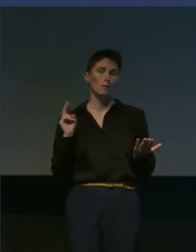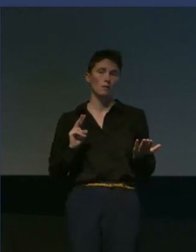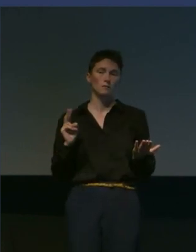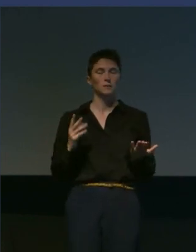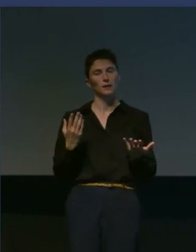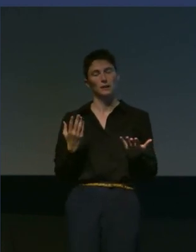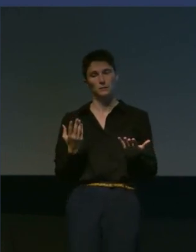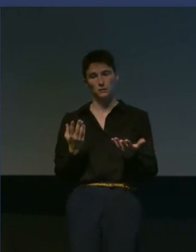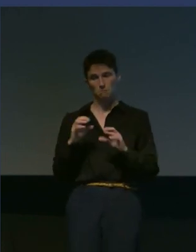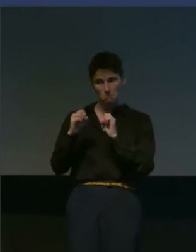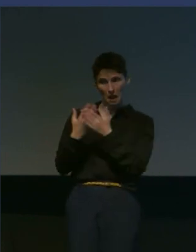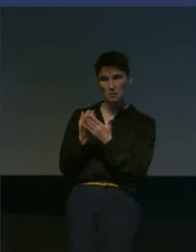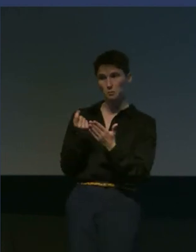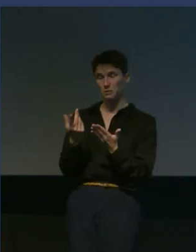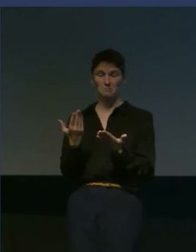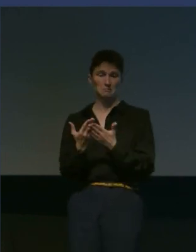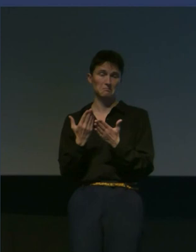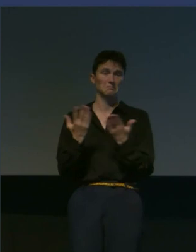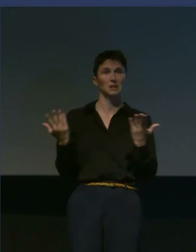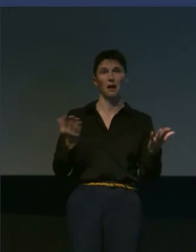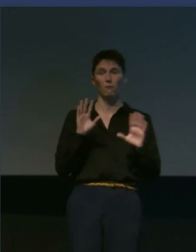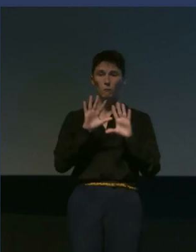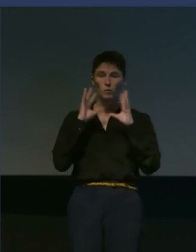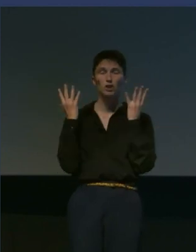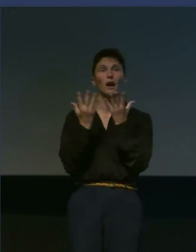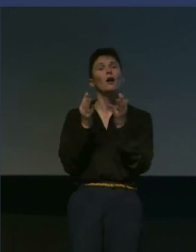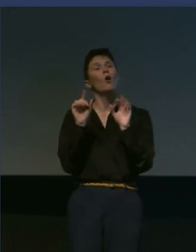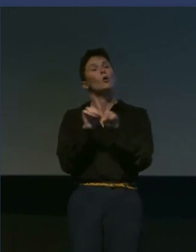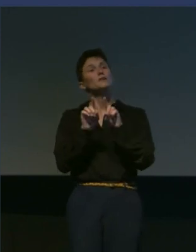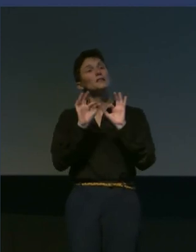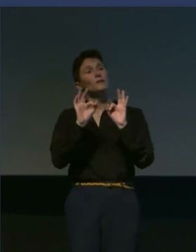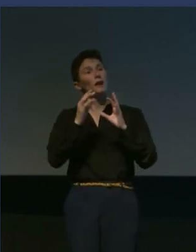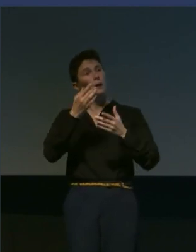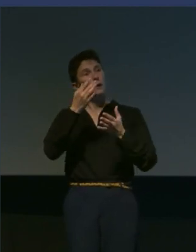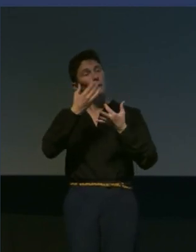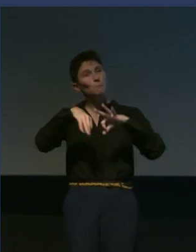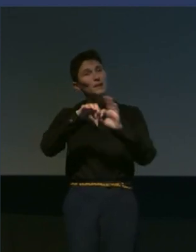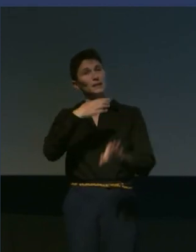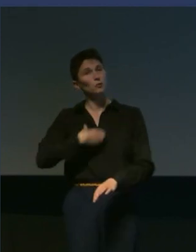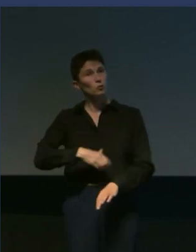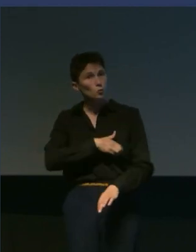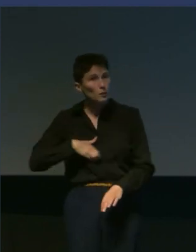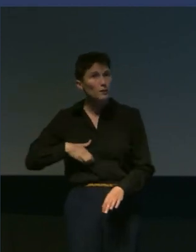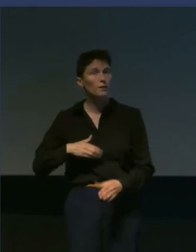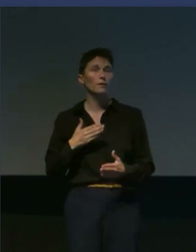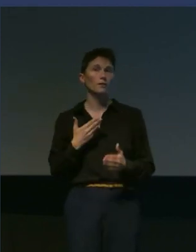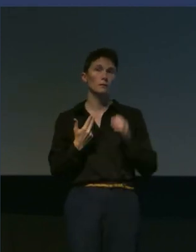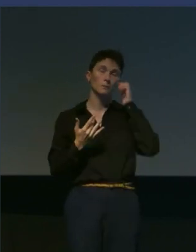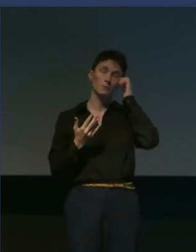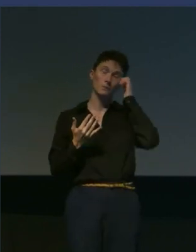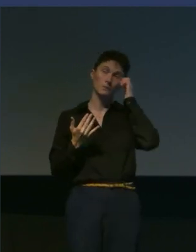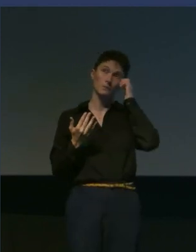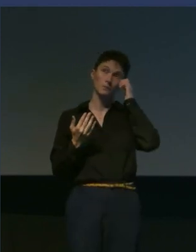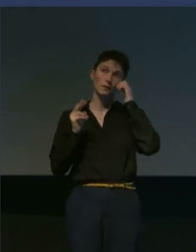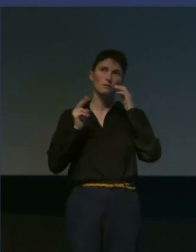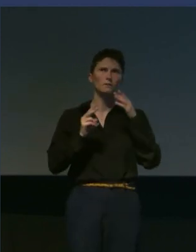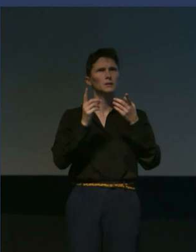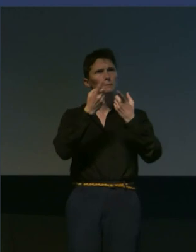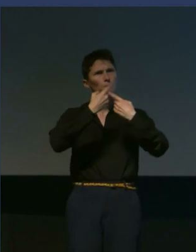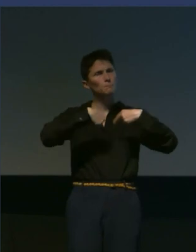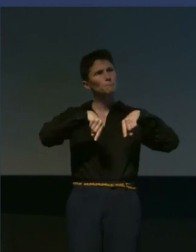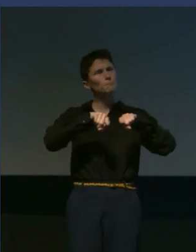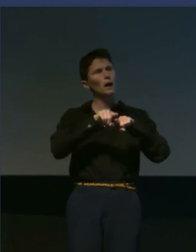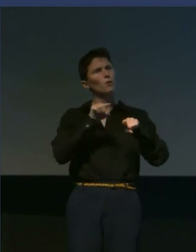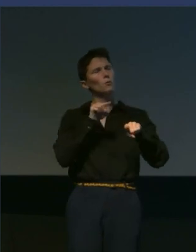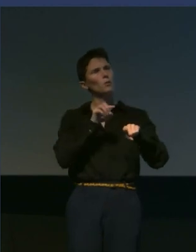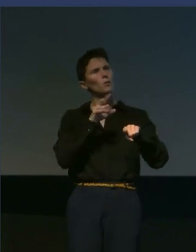cette réaction-là, mais globalement pareil pour la suite. Bon, parce que là, bon, c'est quand même le Parlement.